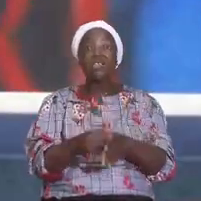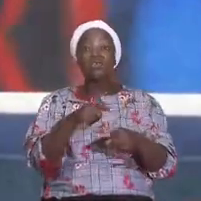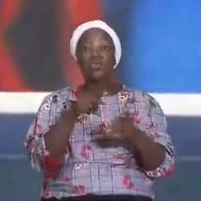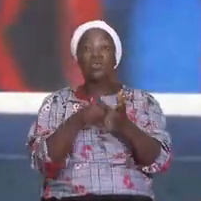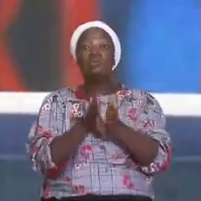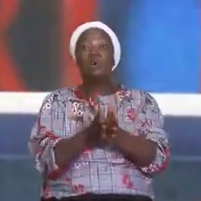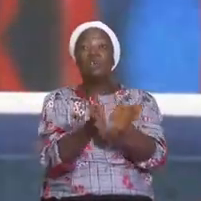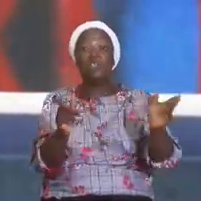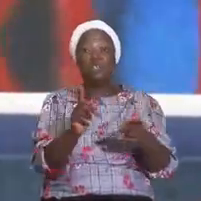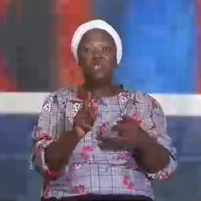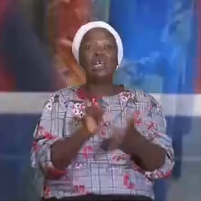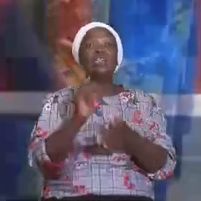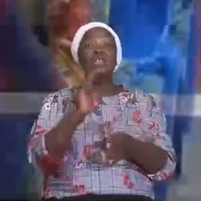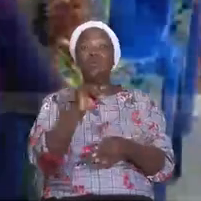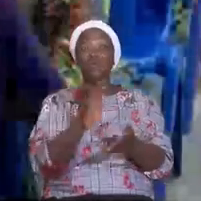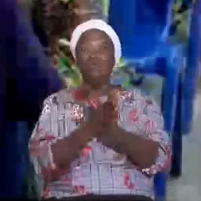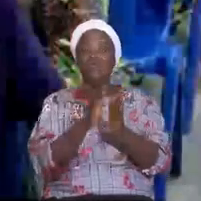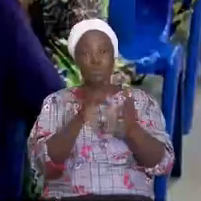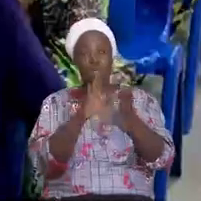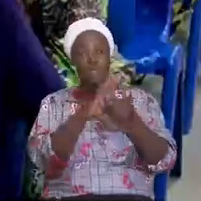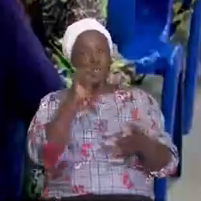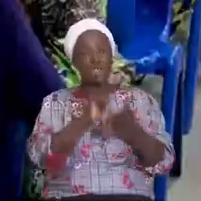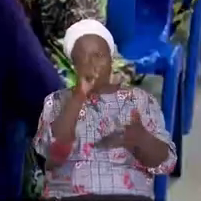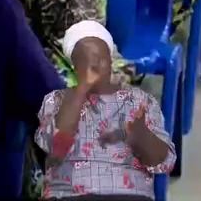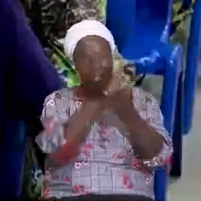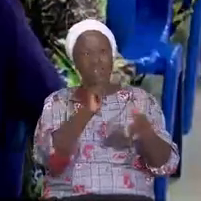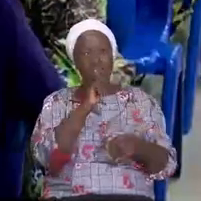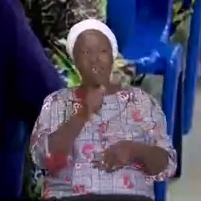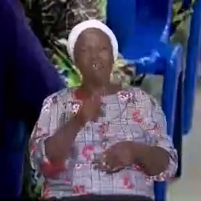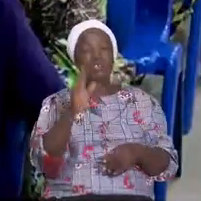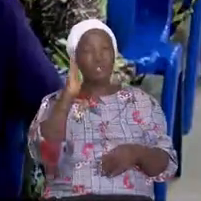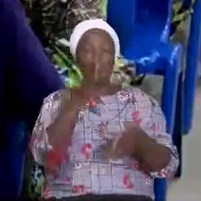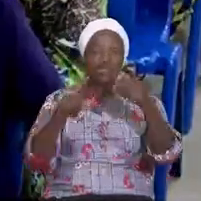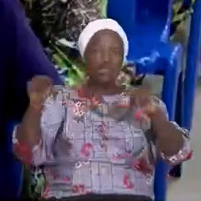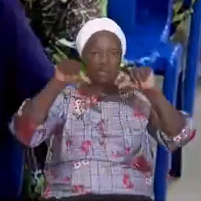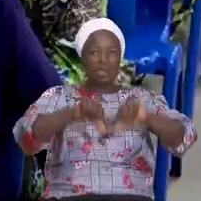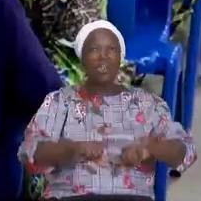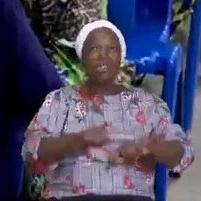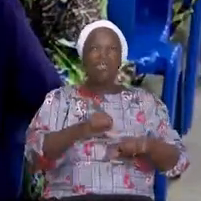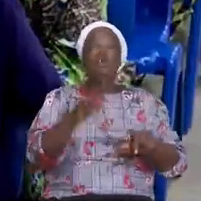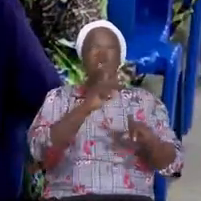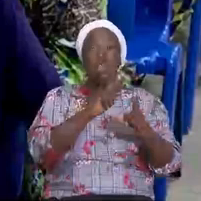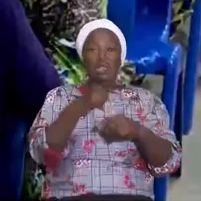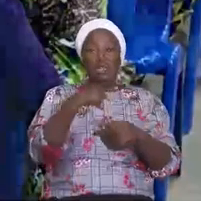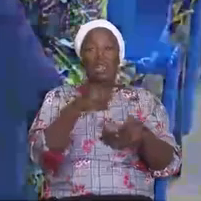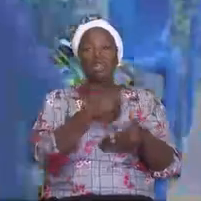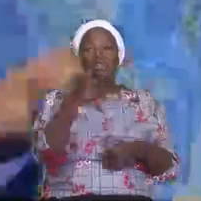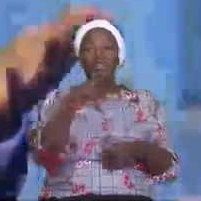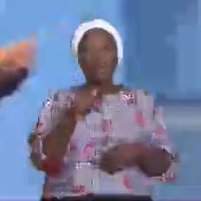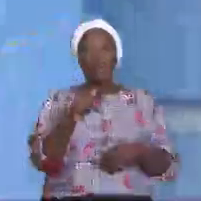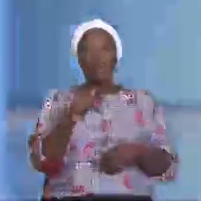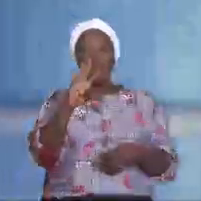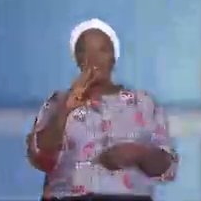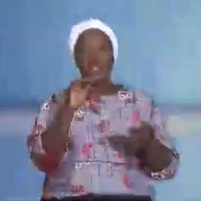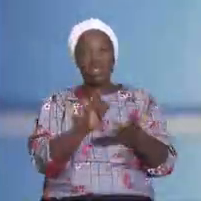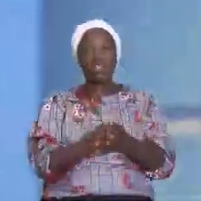Ils ne s'identifient pas publiquement. Au Seigneur, celui qui croira, celui qui ne croira pas sera condamné. » Verset